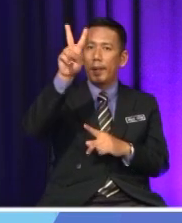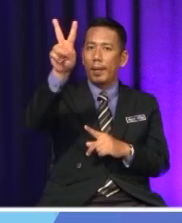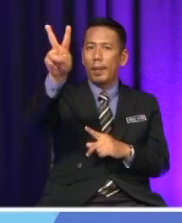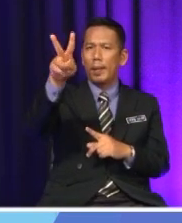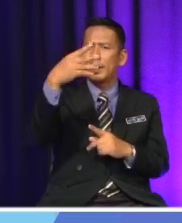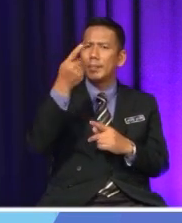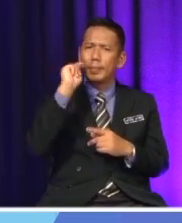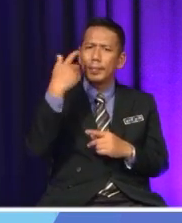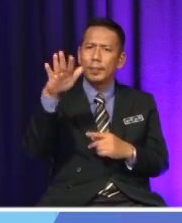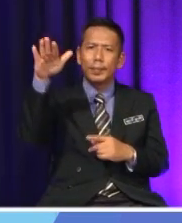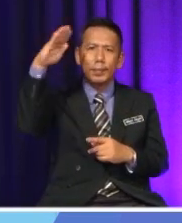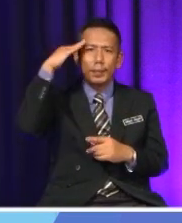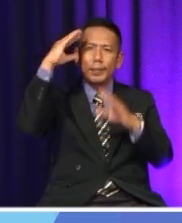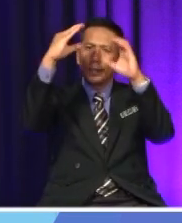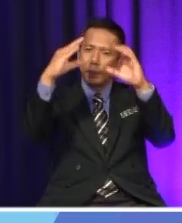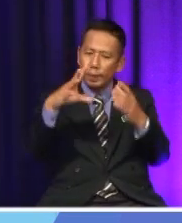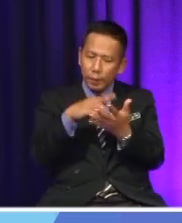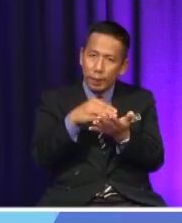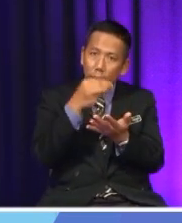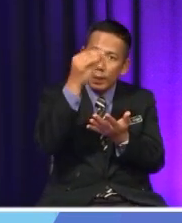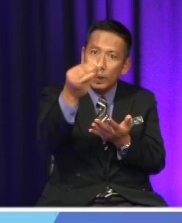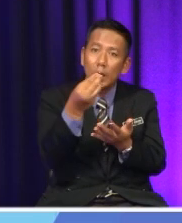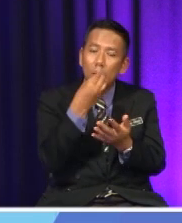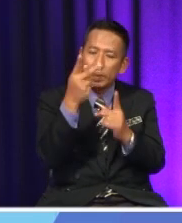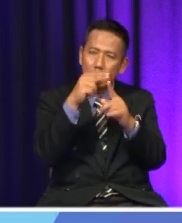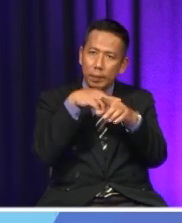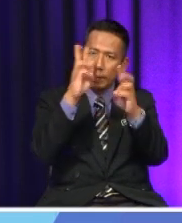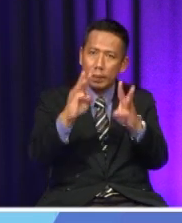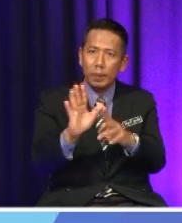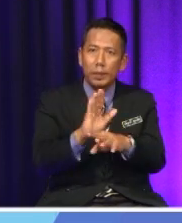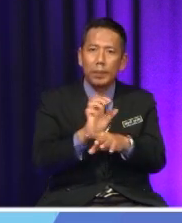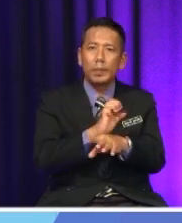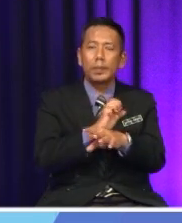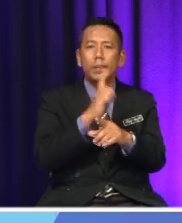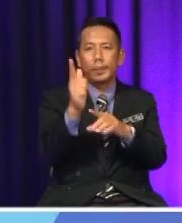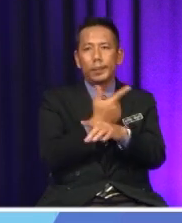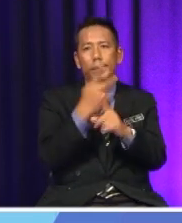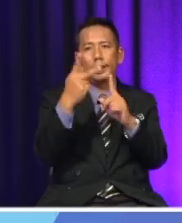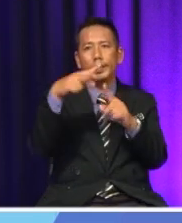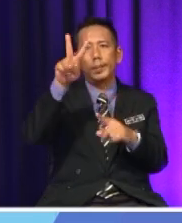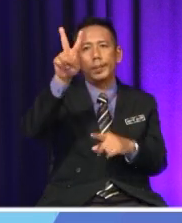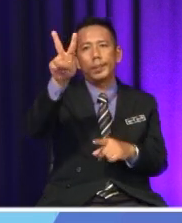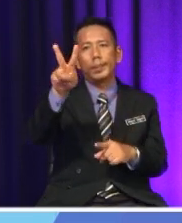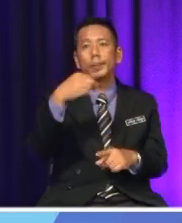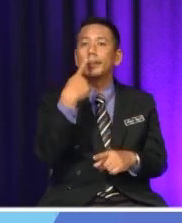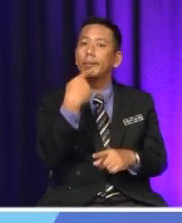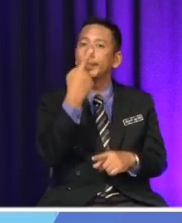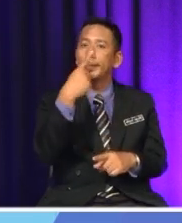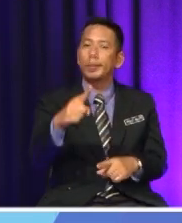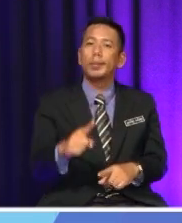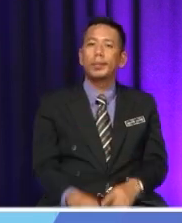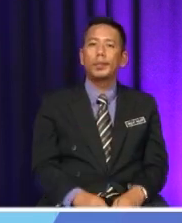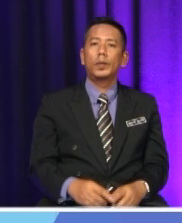kita sudah tahu bagaimana cara menyuapkan makanan Oke kita pergi pada latihan yang kedua oke siapa yang akan jawab dan yang kedua berbentuk